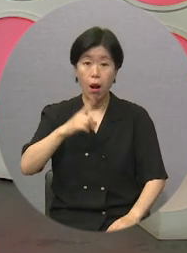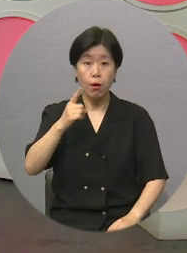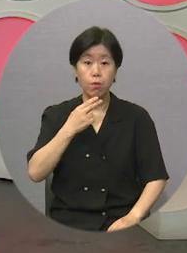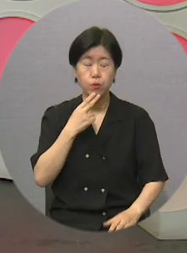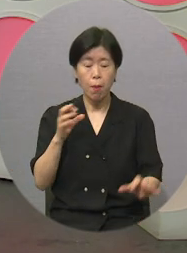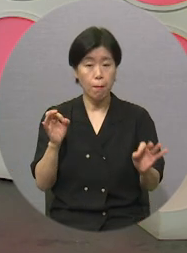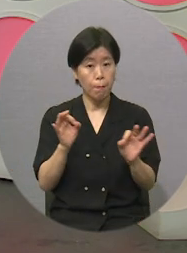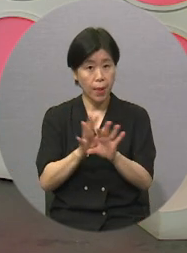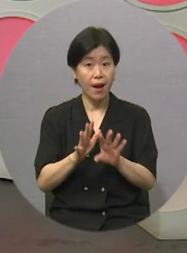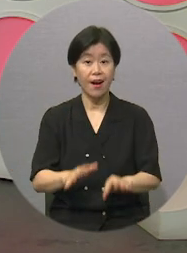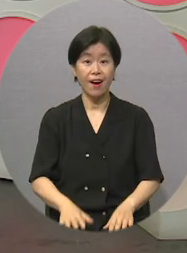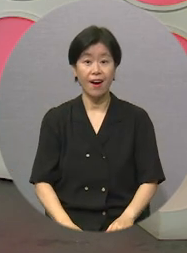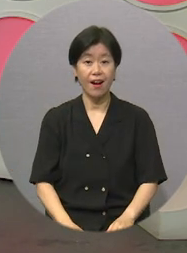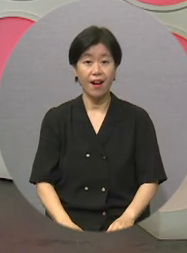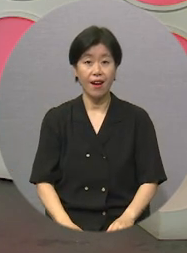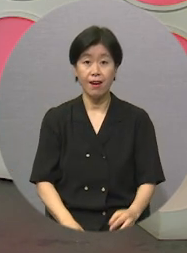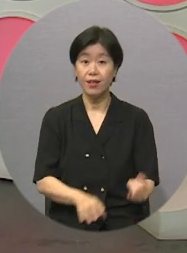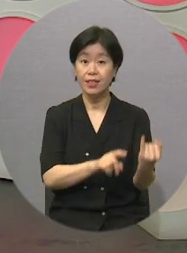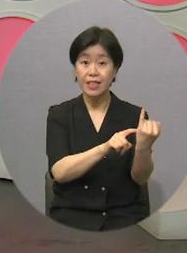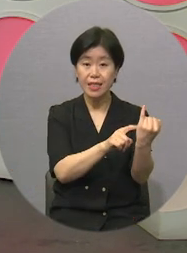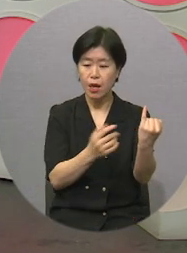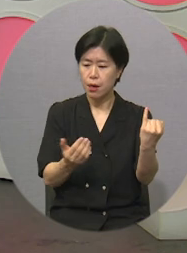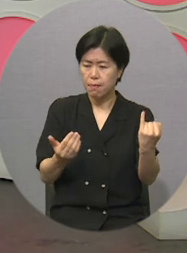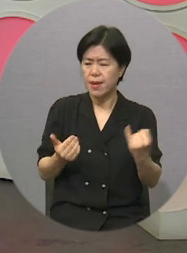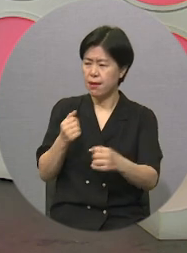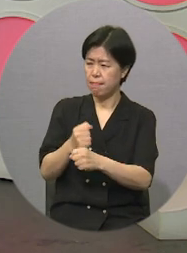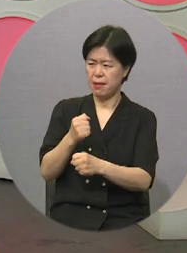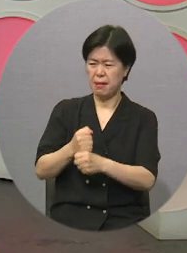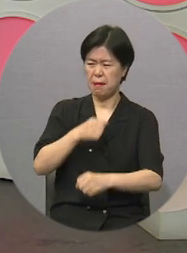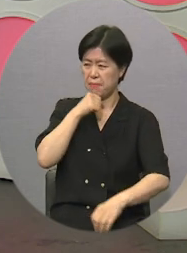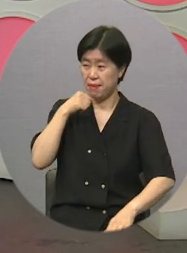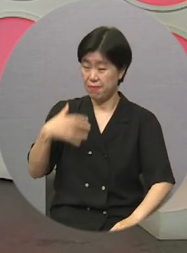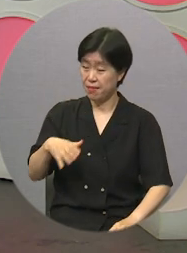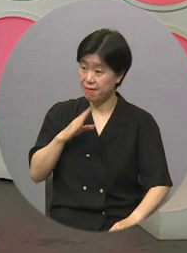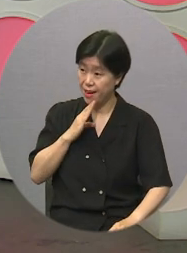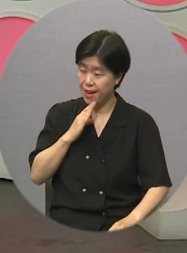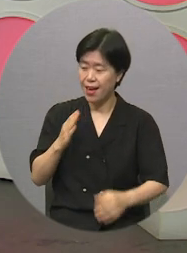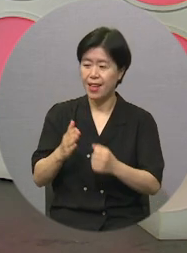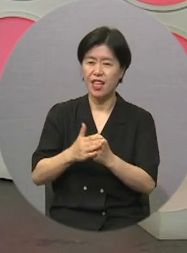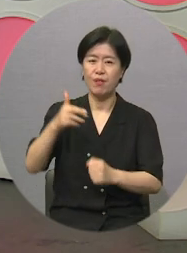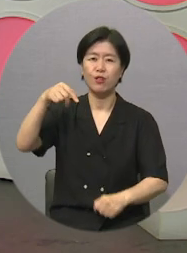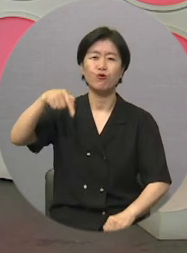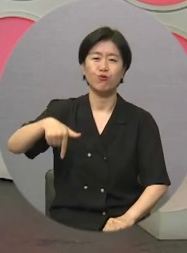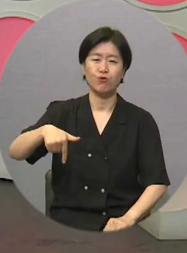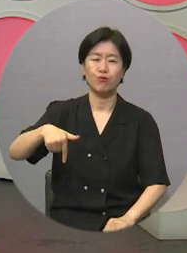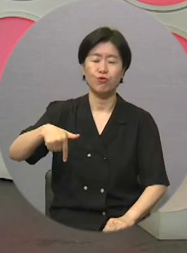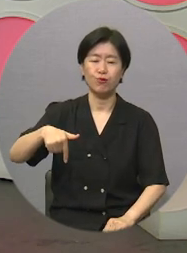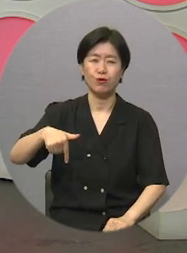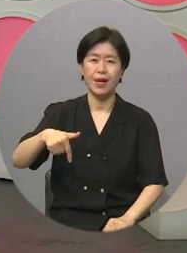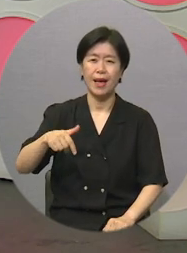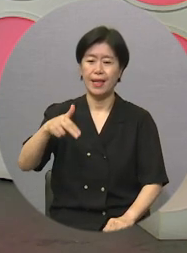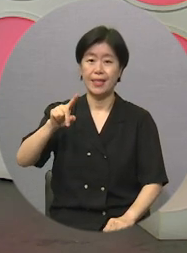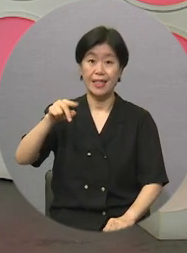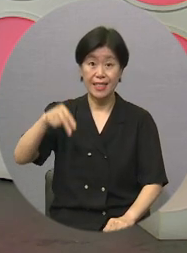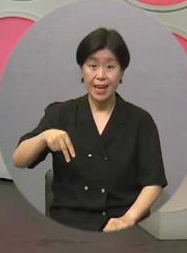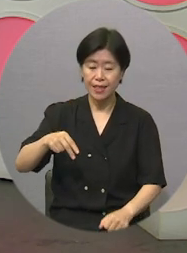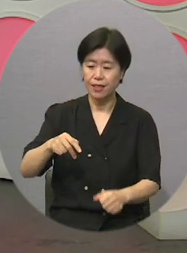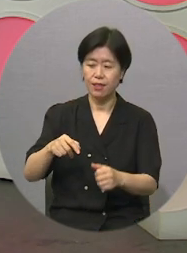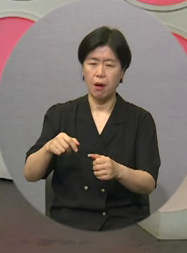잠잠해졌습니다. 아줌마는 미리 음식을 해놓으면 맛이 없다고 즉석에서 잣을 갈아 잣죽을